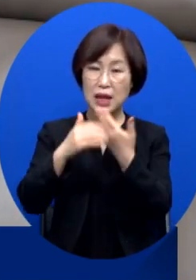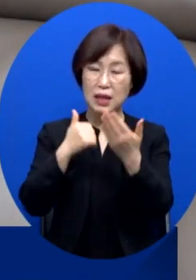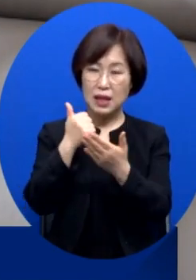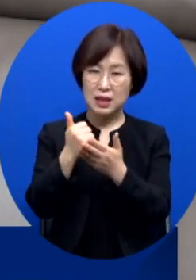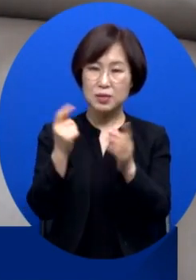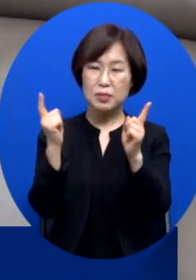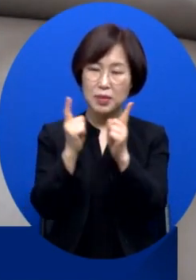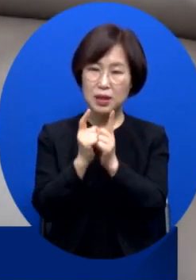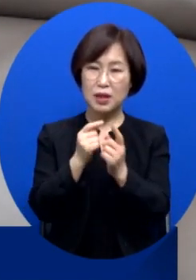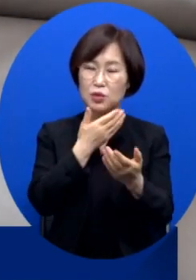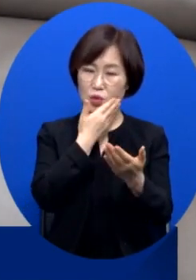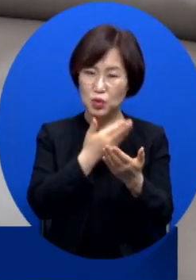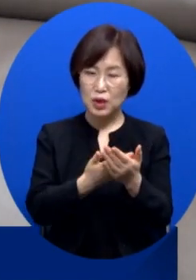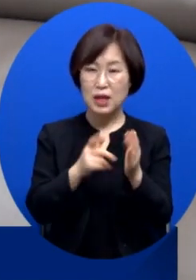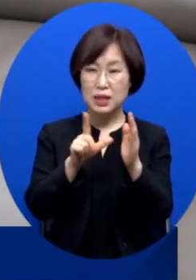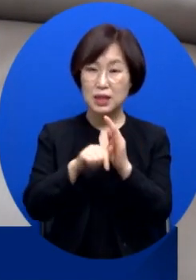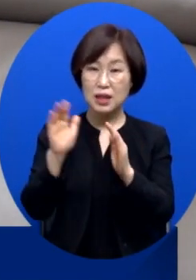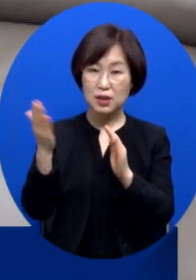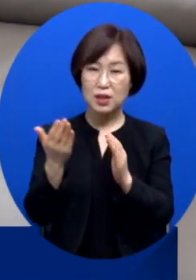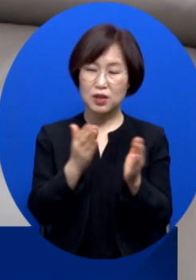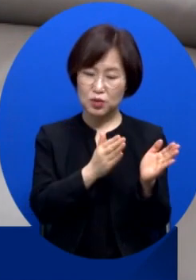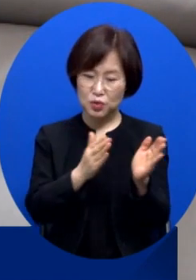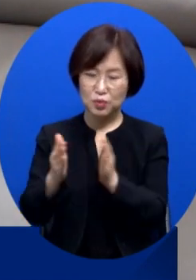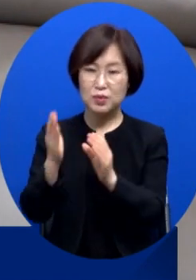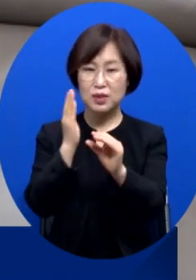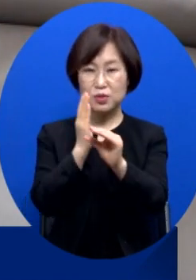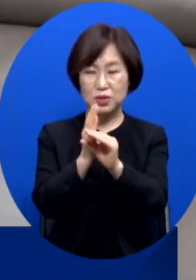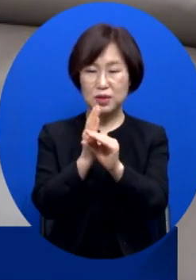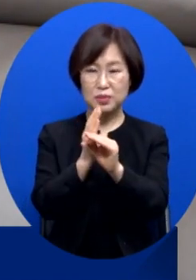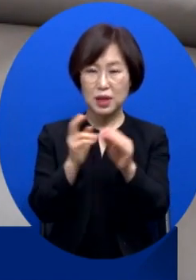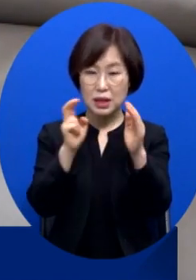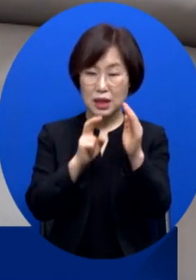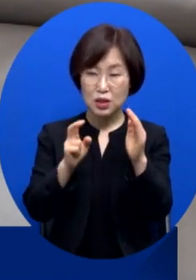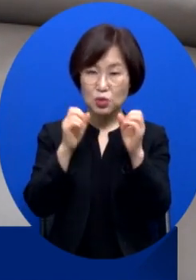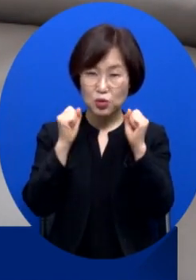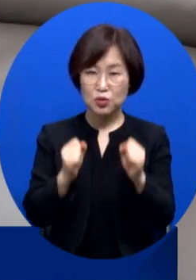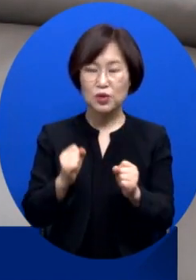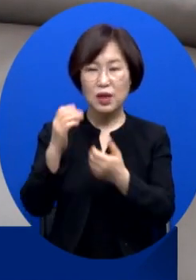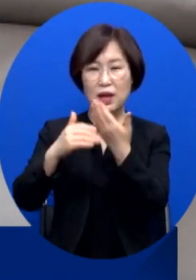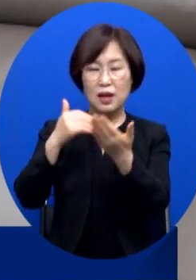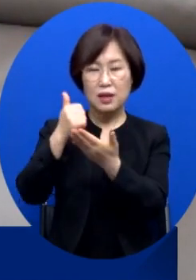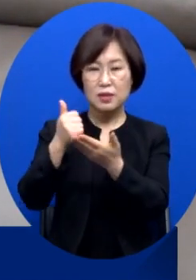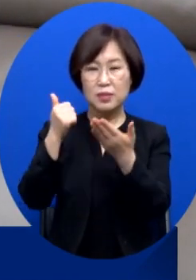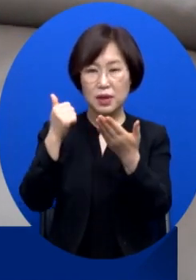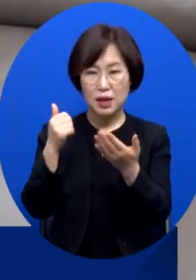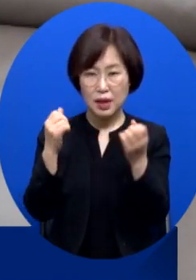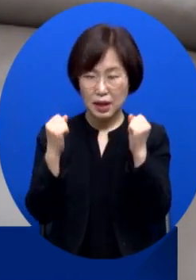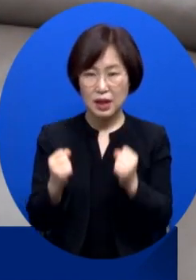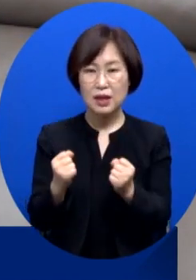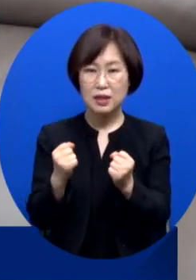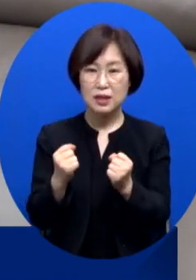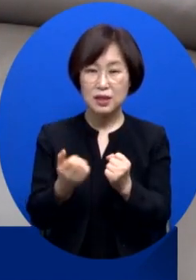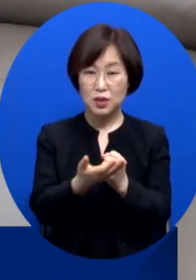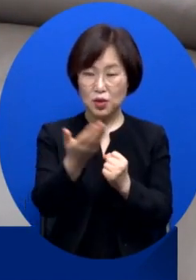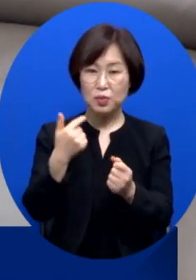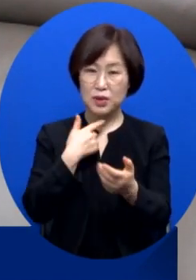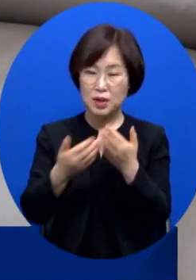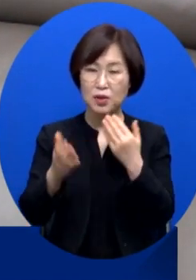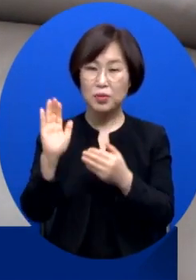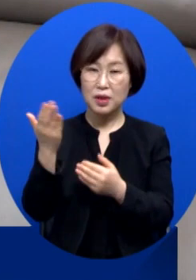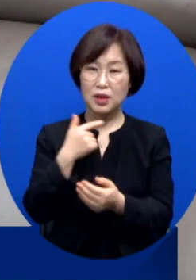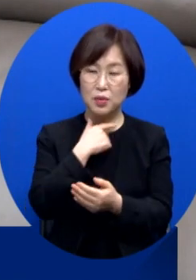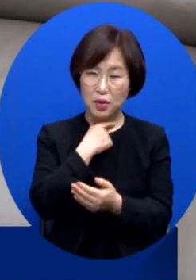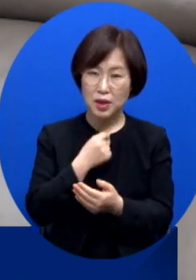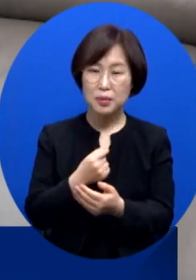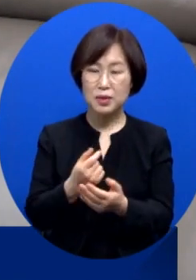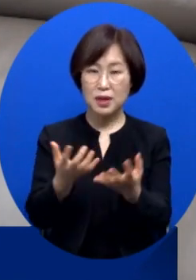있도록 열심히 준비하고 있습니다 참 성기의 과시 많음을 온몸으로 체험하는 귀한 시간이 될 줄로 미스 미 나